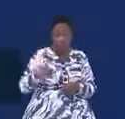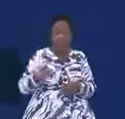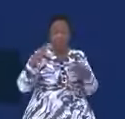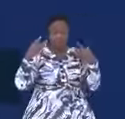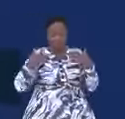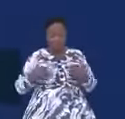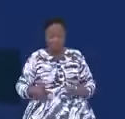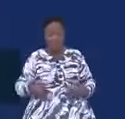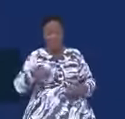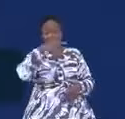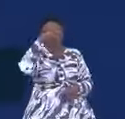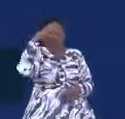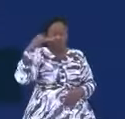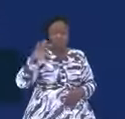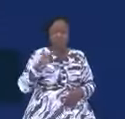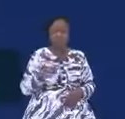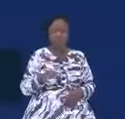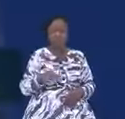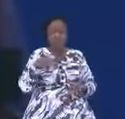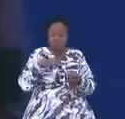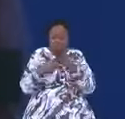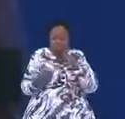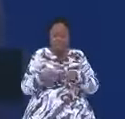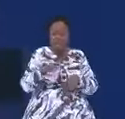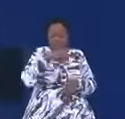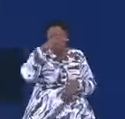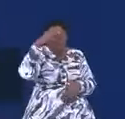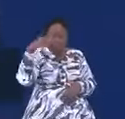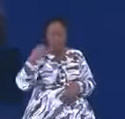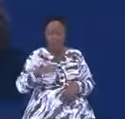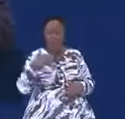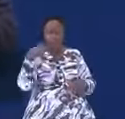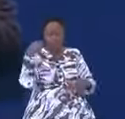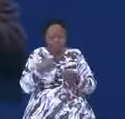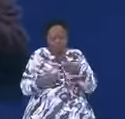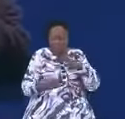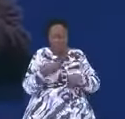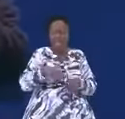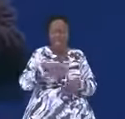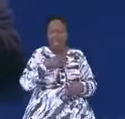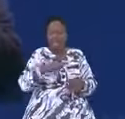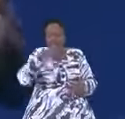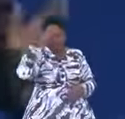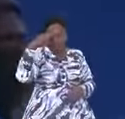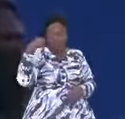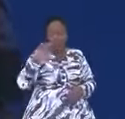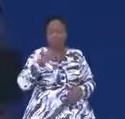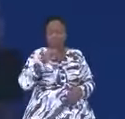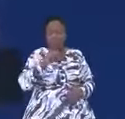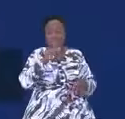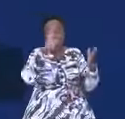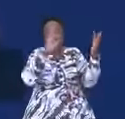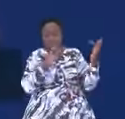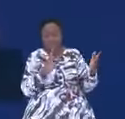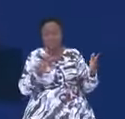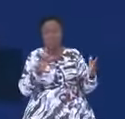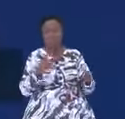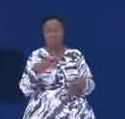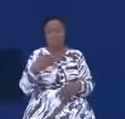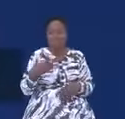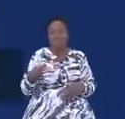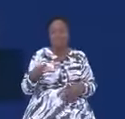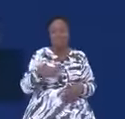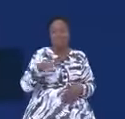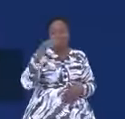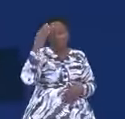de la fatigue de la difficulté à cause des jaunes ont attendu vous savez dans la vie beaucoup de choses